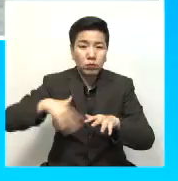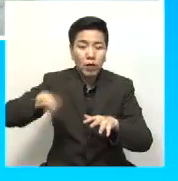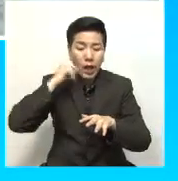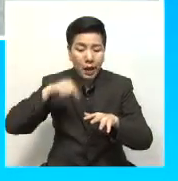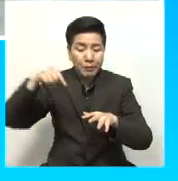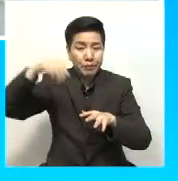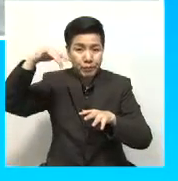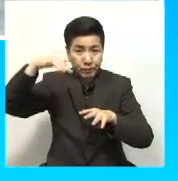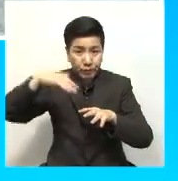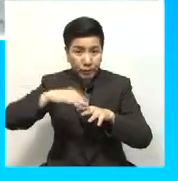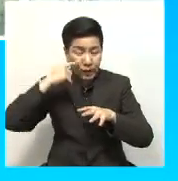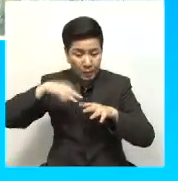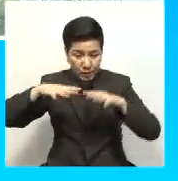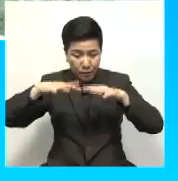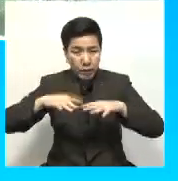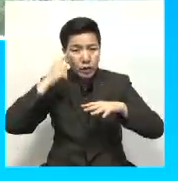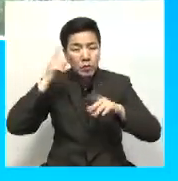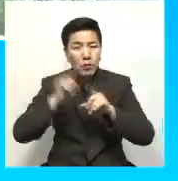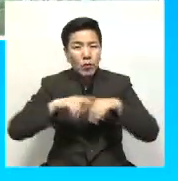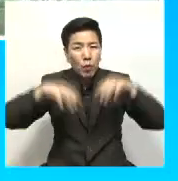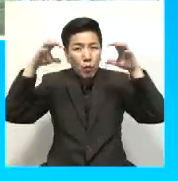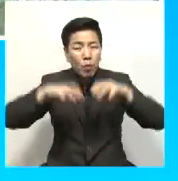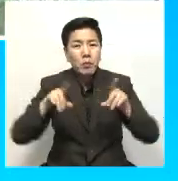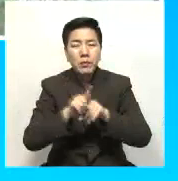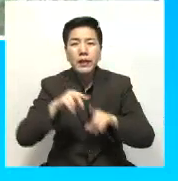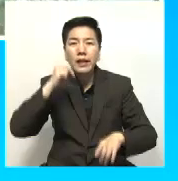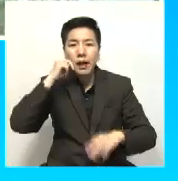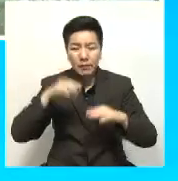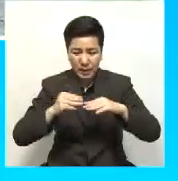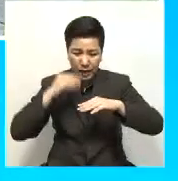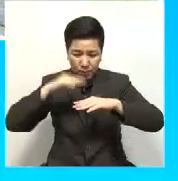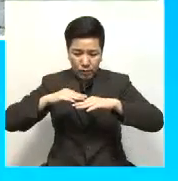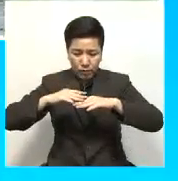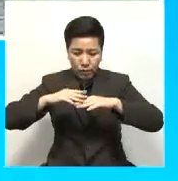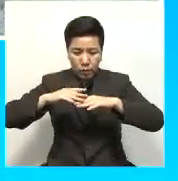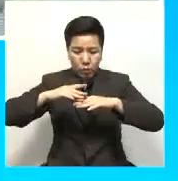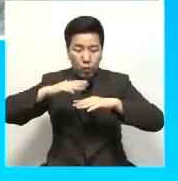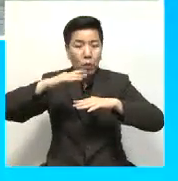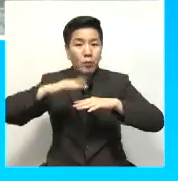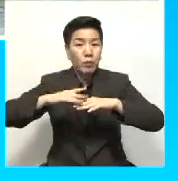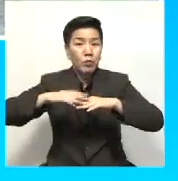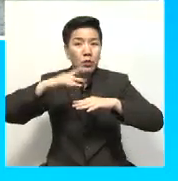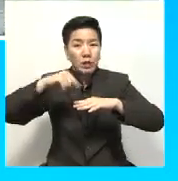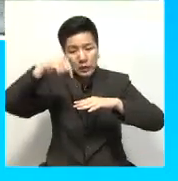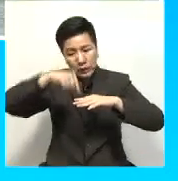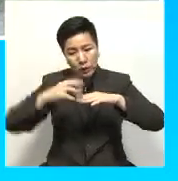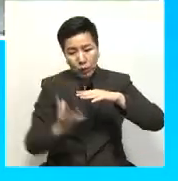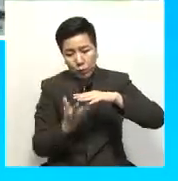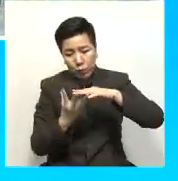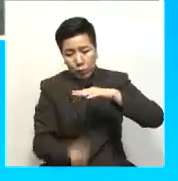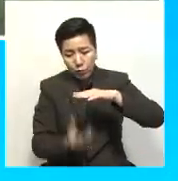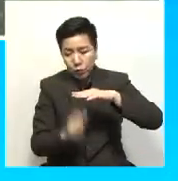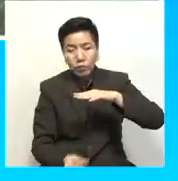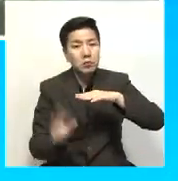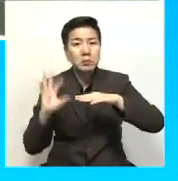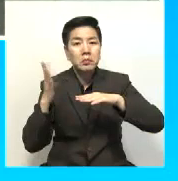น้ำเนี่ยมันลักษณะของฝนที่ลงมามันจะกลายเป็นน้ำที่อยู่เหนือดินหรือเป็นน้ำท่วมซะส่วนใหญ่มันจะไม่ซึมลงใต้ดินม